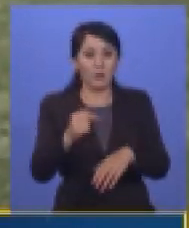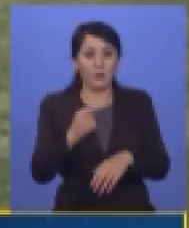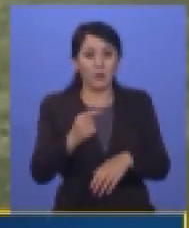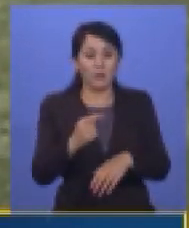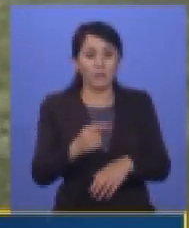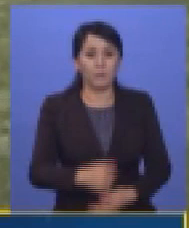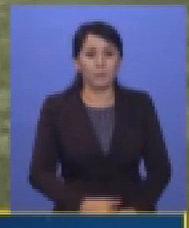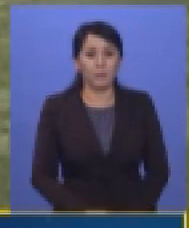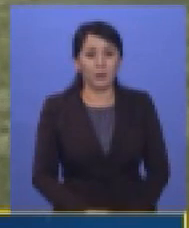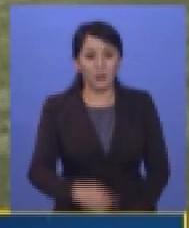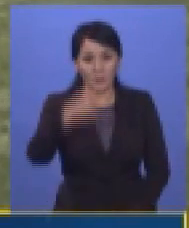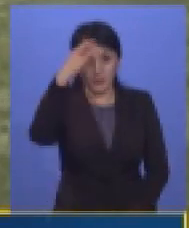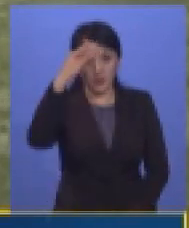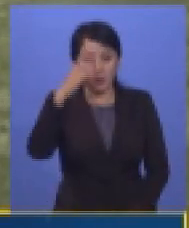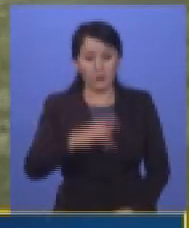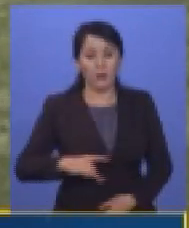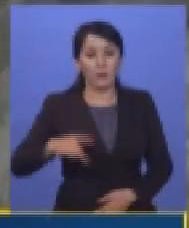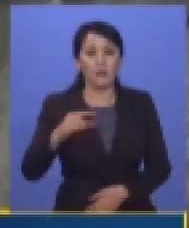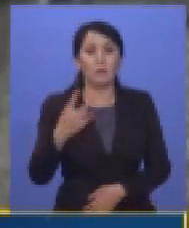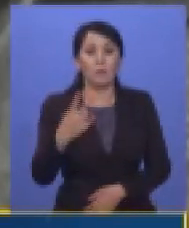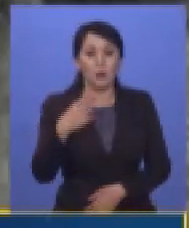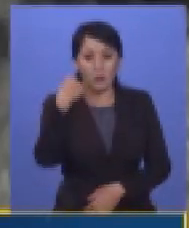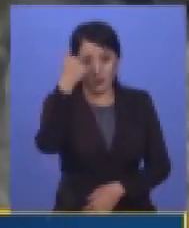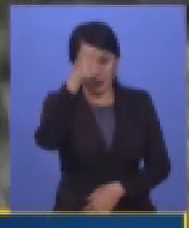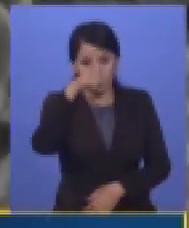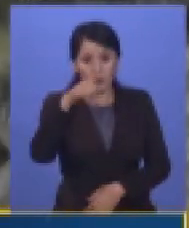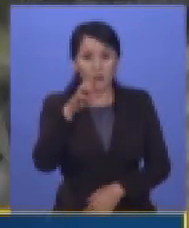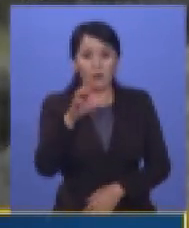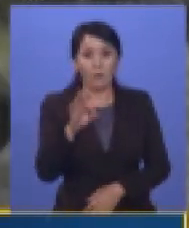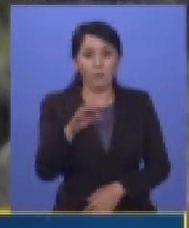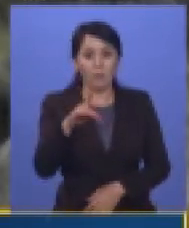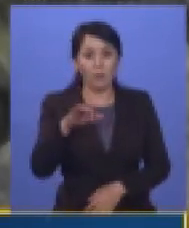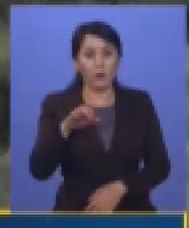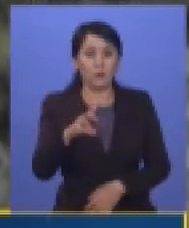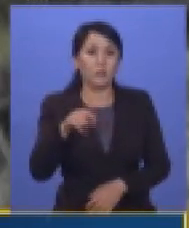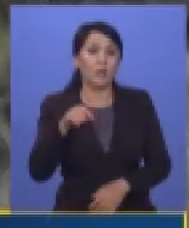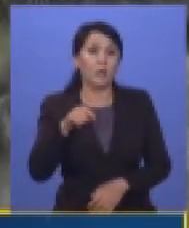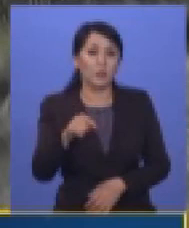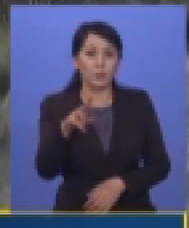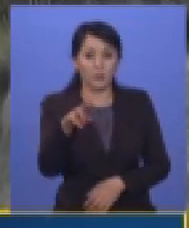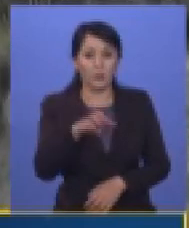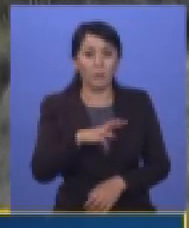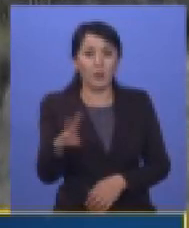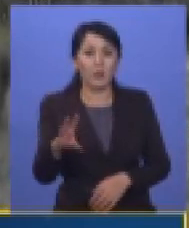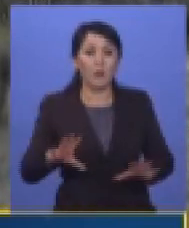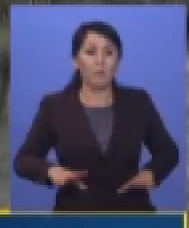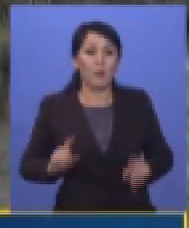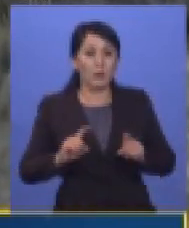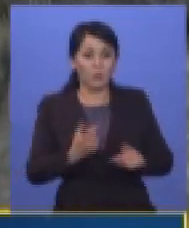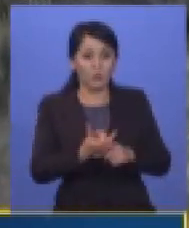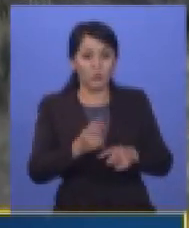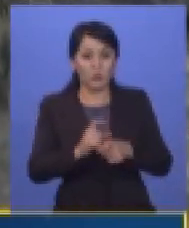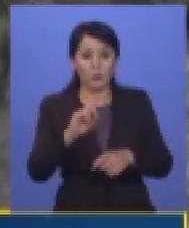Оралбекұлы. Қазақстан Республикасының тәуелсіздігінің 30 жылдығының аясында тағы да Бозоқ қалашығынан Жидебайға дейін 1000 шақырым жүріп өттік. Өте жол ауыр